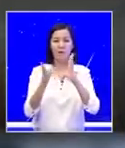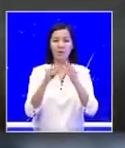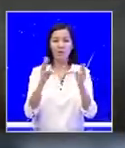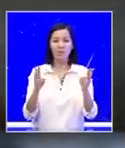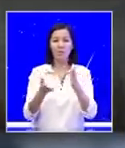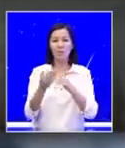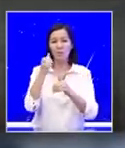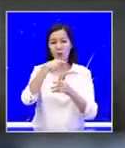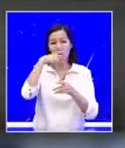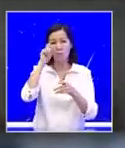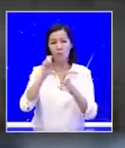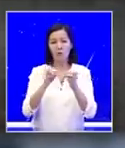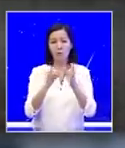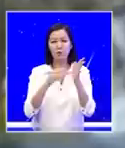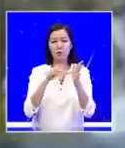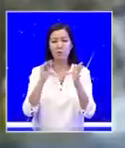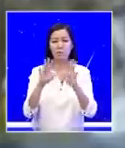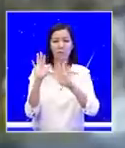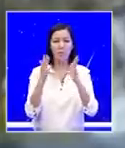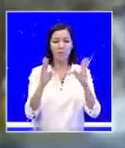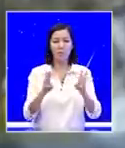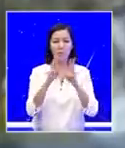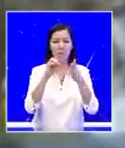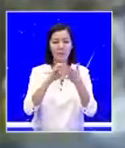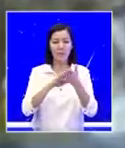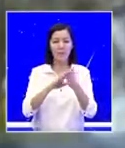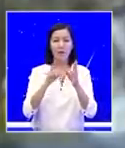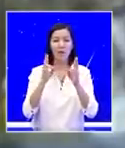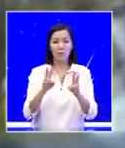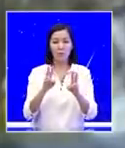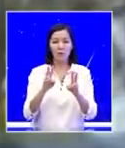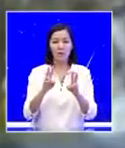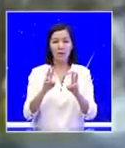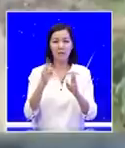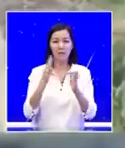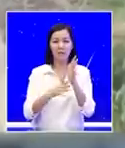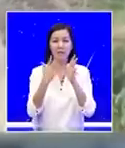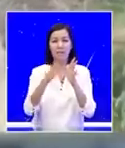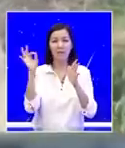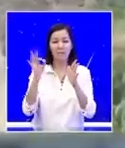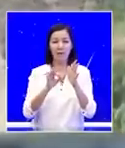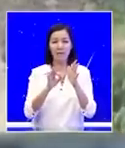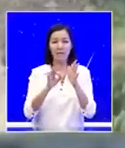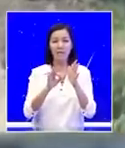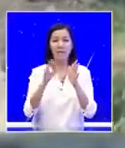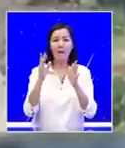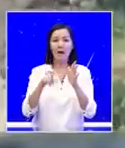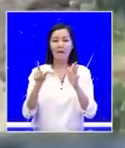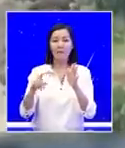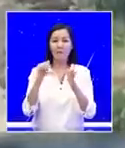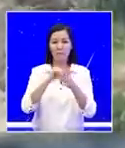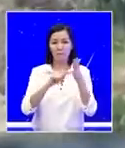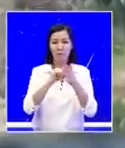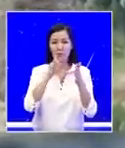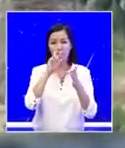жылы Украинада 17 мың орман өрті тіркелген. Өкінішке қарай бұл апаттың 95% адамдардың немқұрайлығынан болады